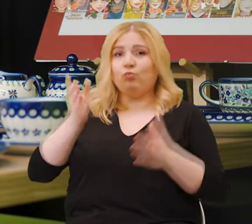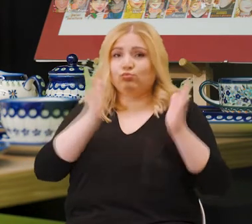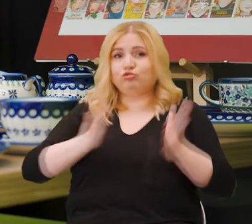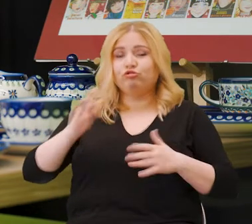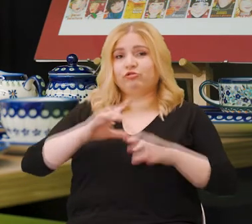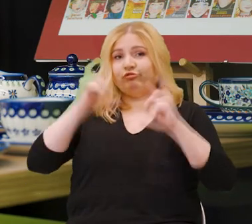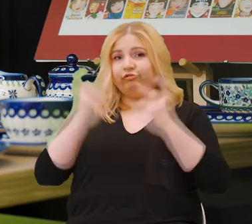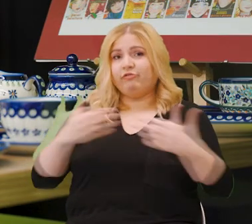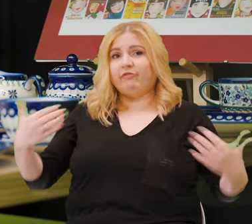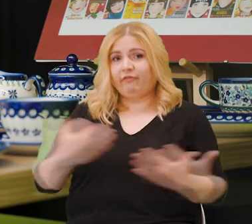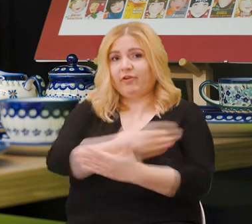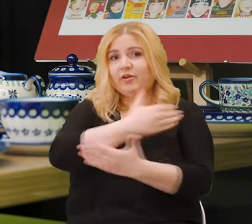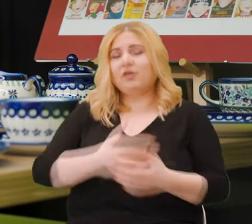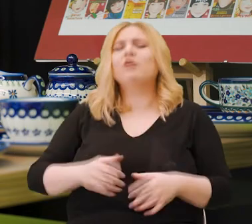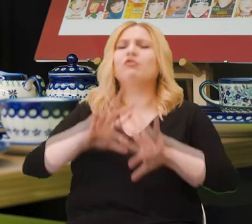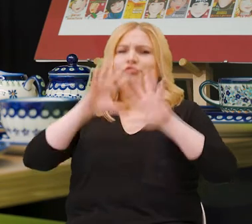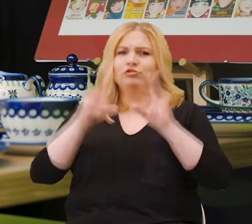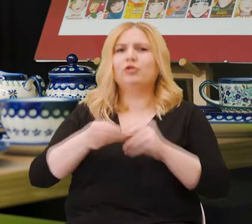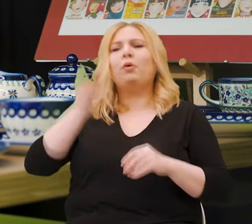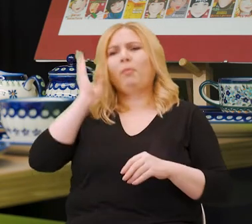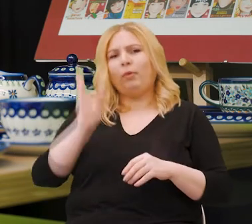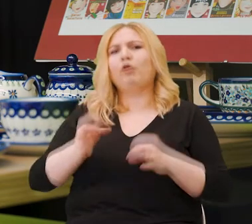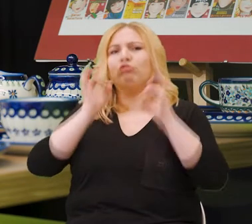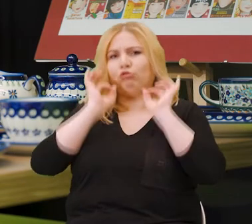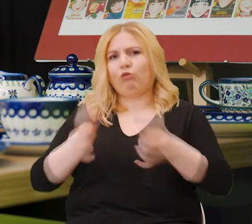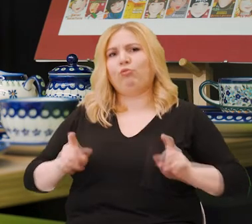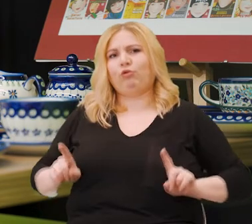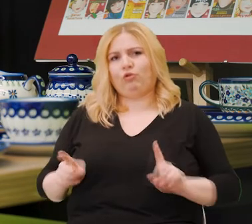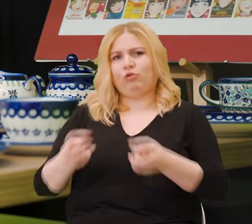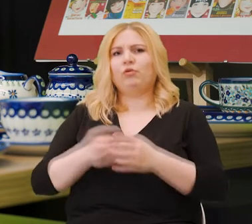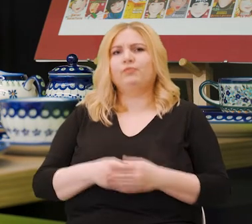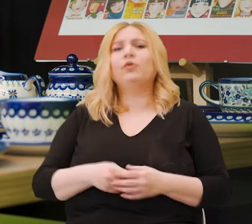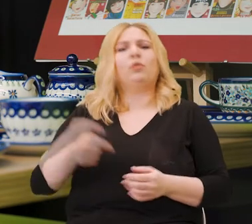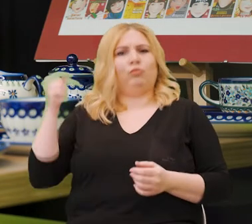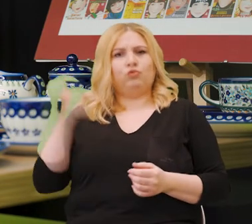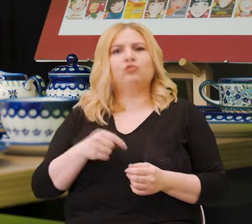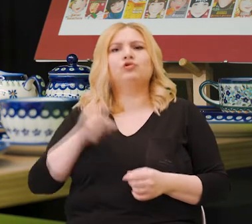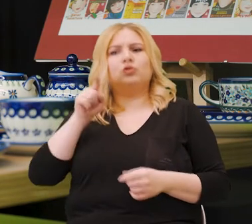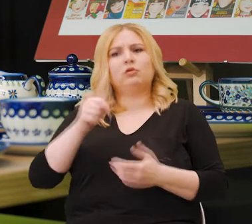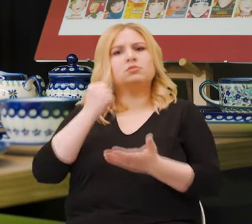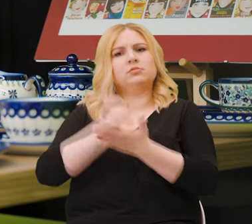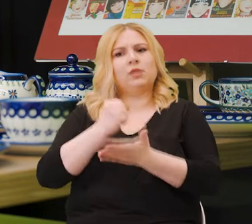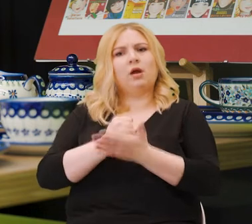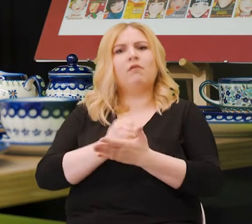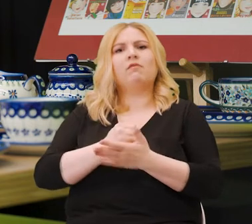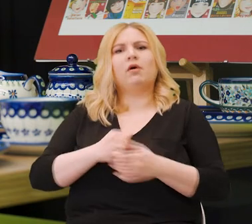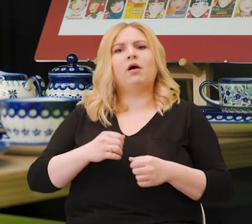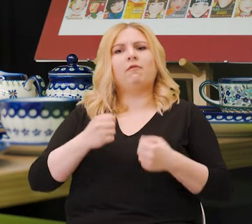szykowanie wesela, wszystko na pewno będzie doskonale. Musi. To sprawa honoru